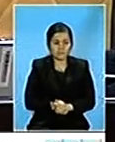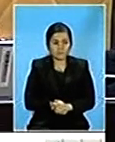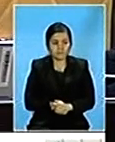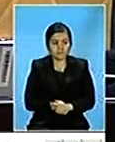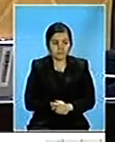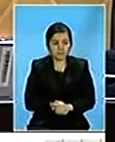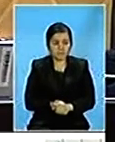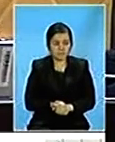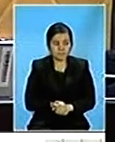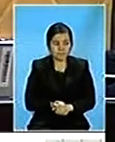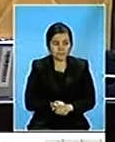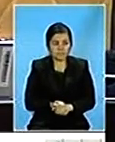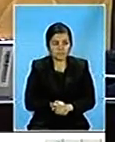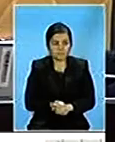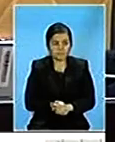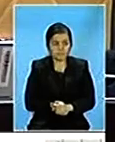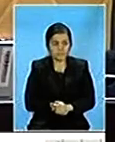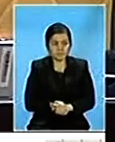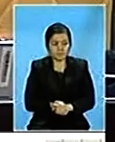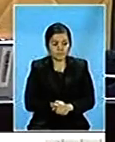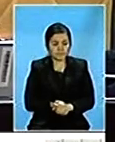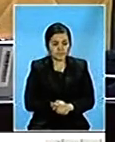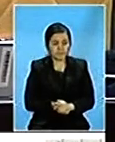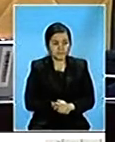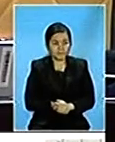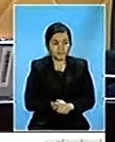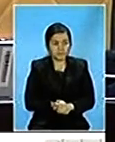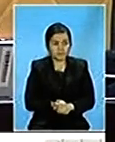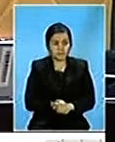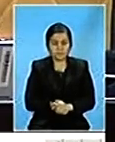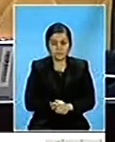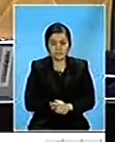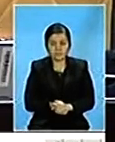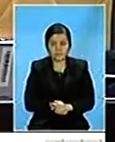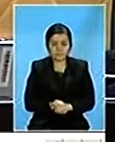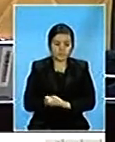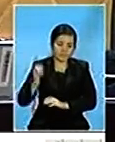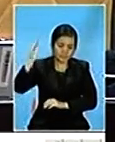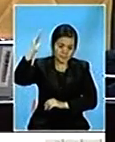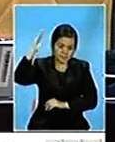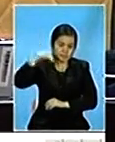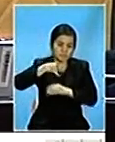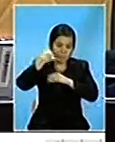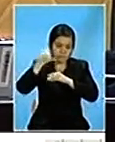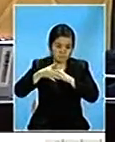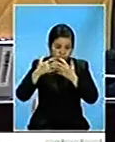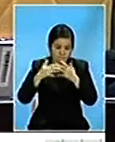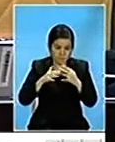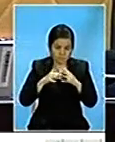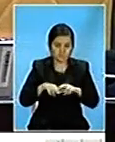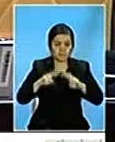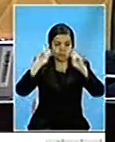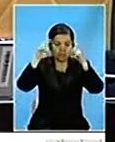จบท่านใช้สิทธิ์2ครั้งครบแล้วฮะจบแล้วครับผมขอไปที่กระทู้ที่2เ